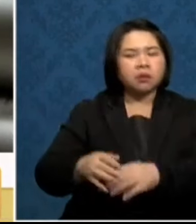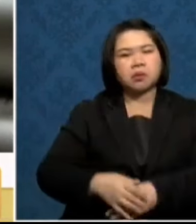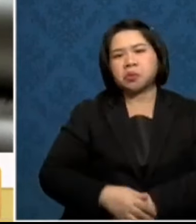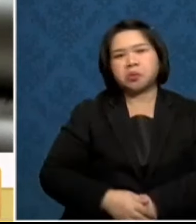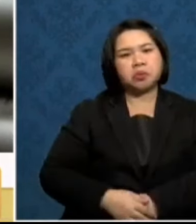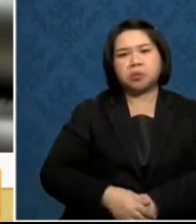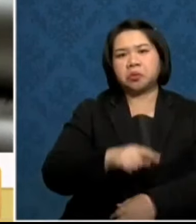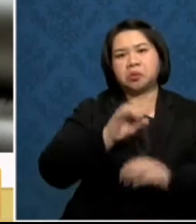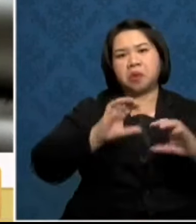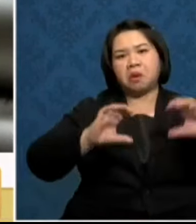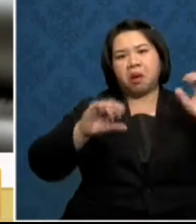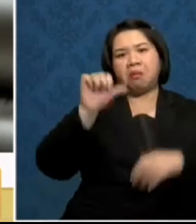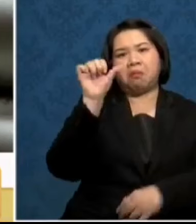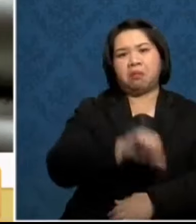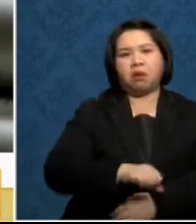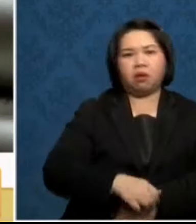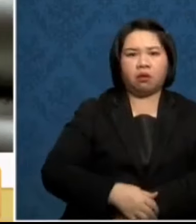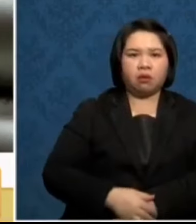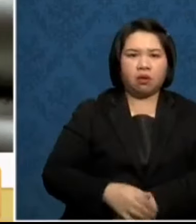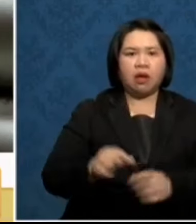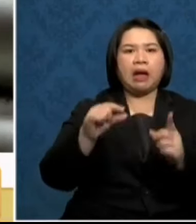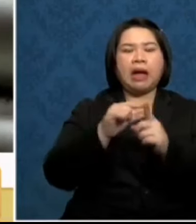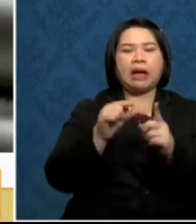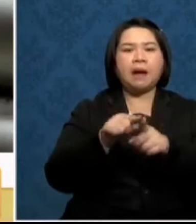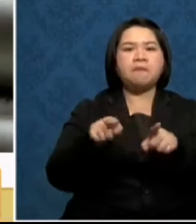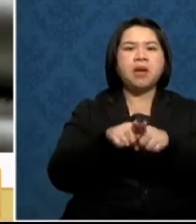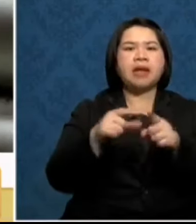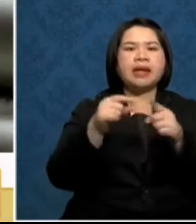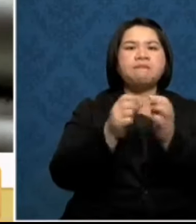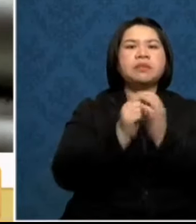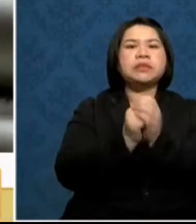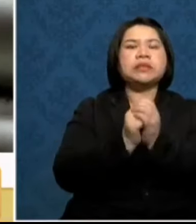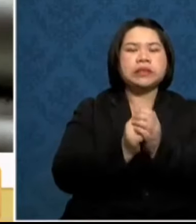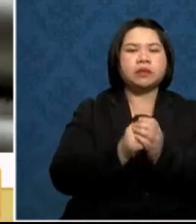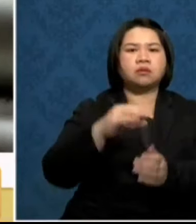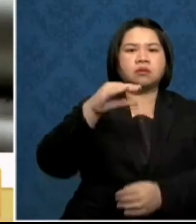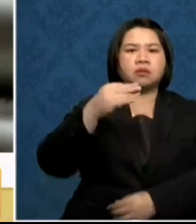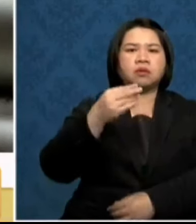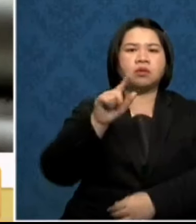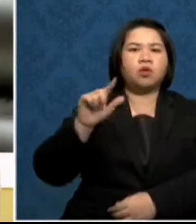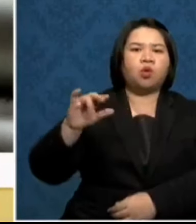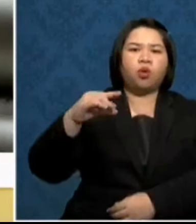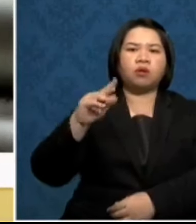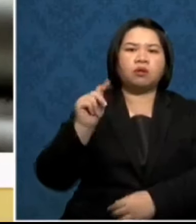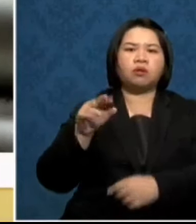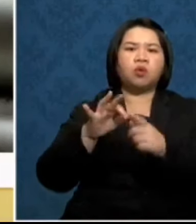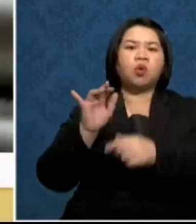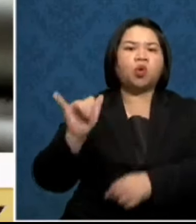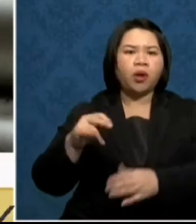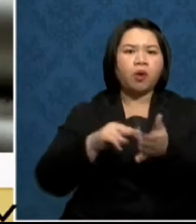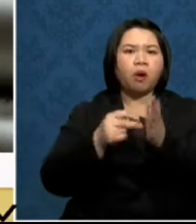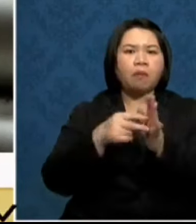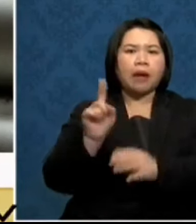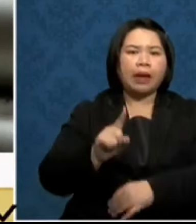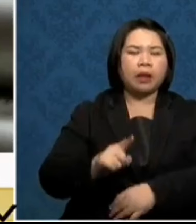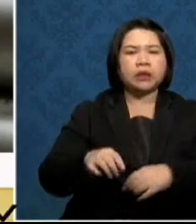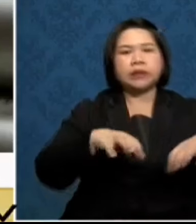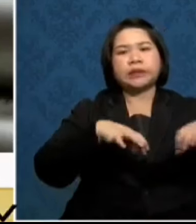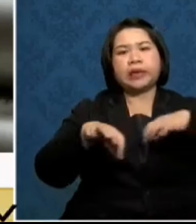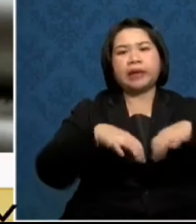ของรัฐบาลเองขออนุญาตพูดภาษาจีนสักคำที่บริหารราชการแผ่นดิน